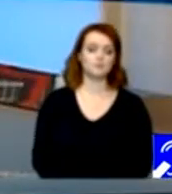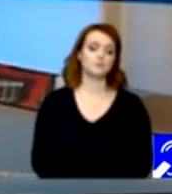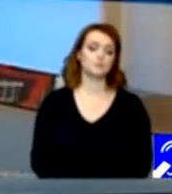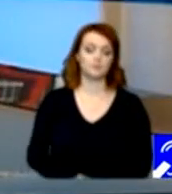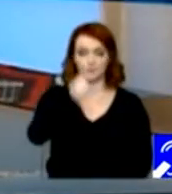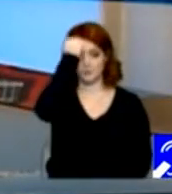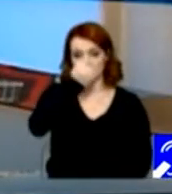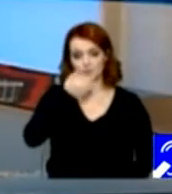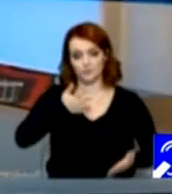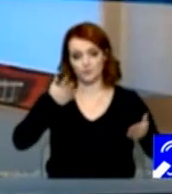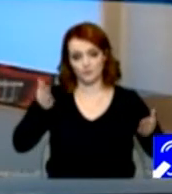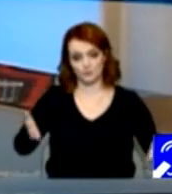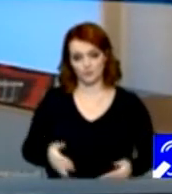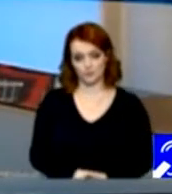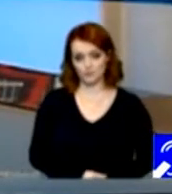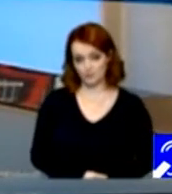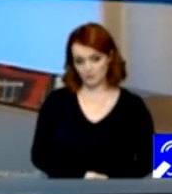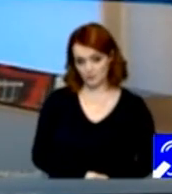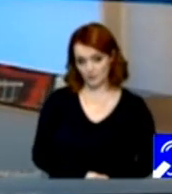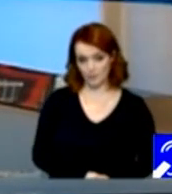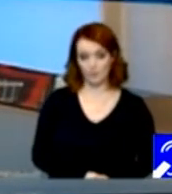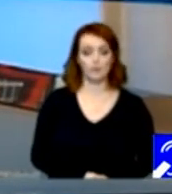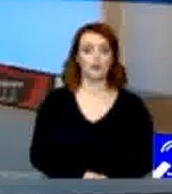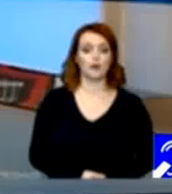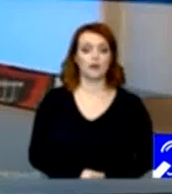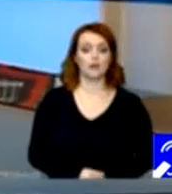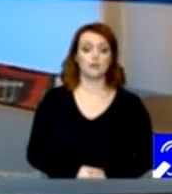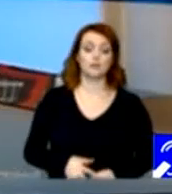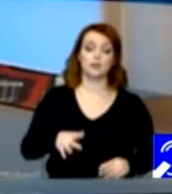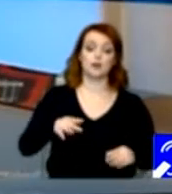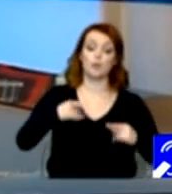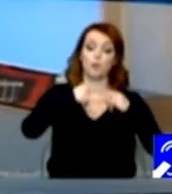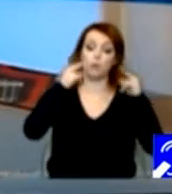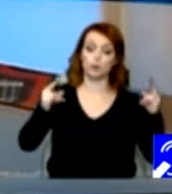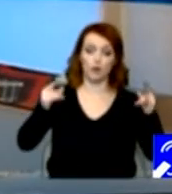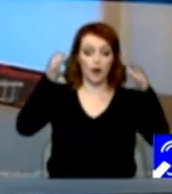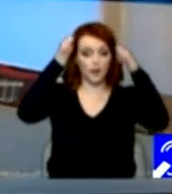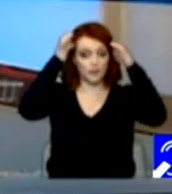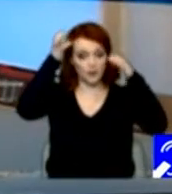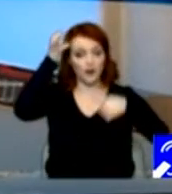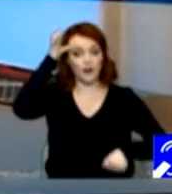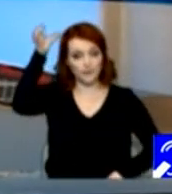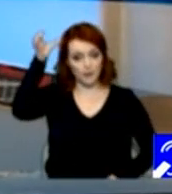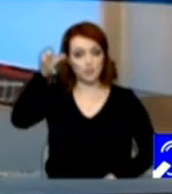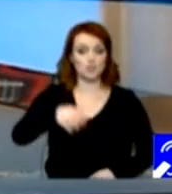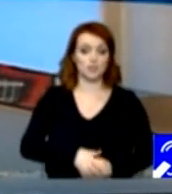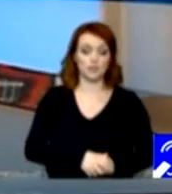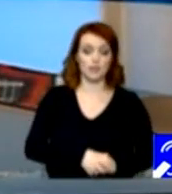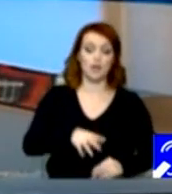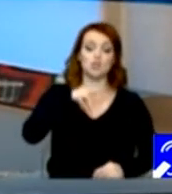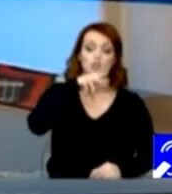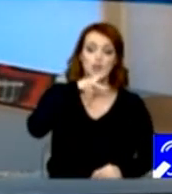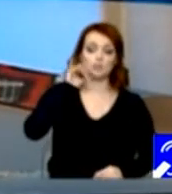psihiatru Mulțumim continuăm cu alte extracte Podul academice între Cernăuți și România studenții de la Universitatea UMF din